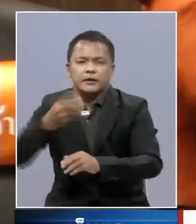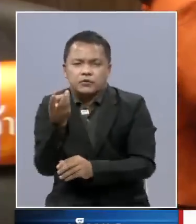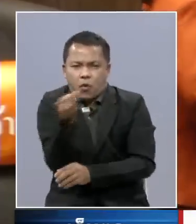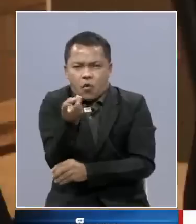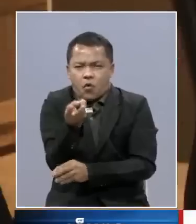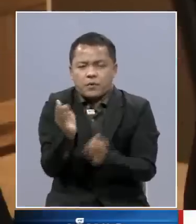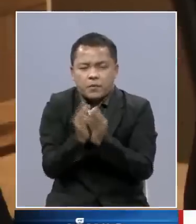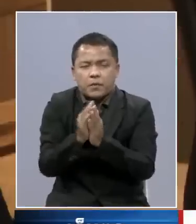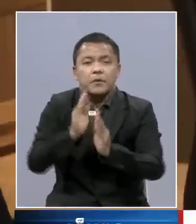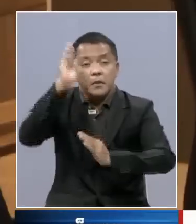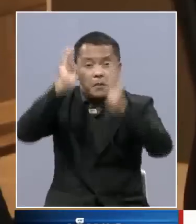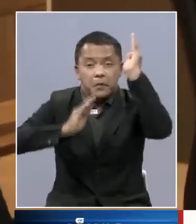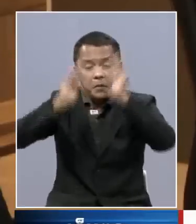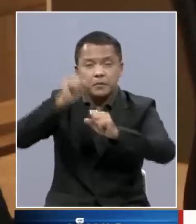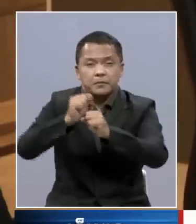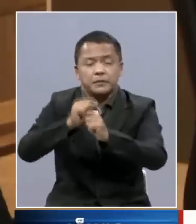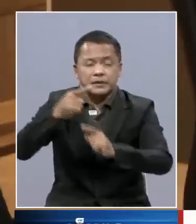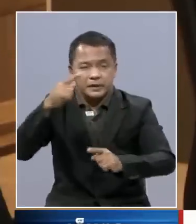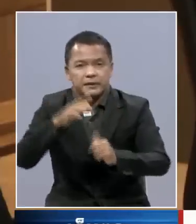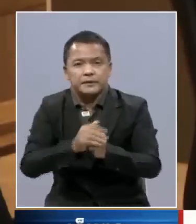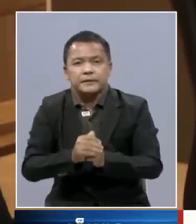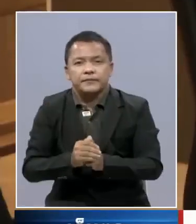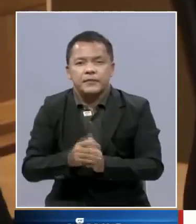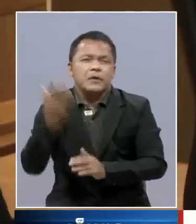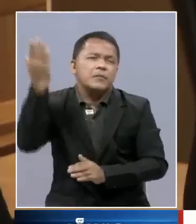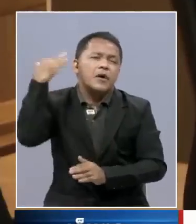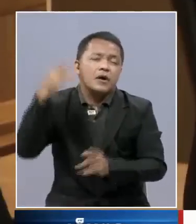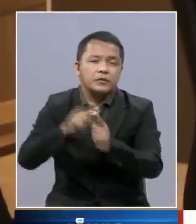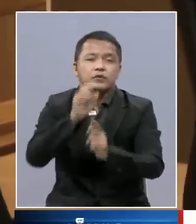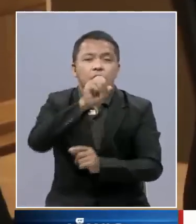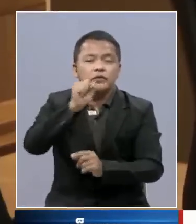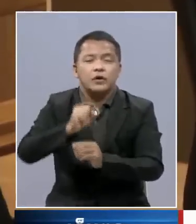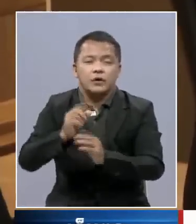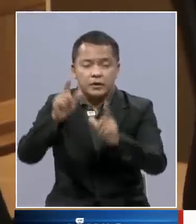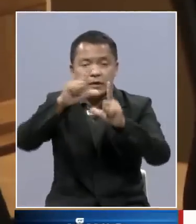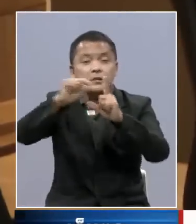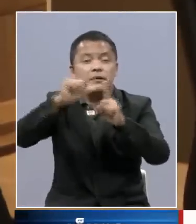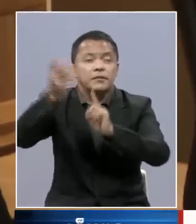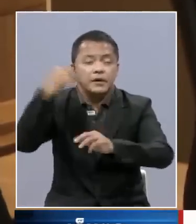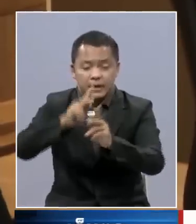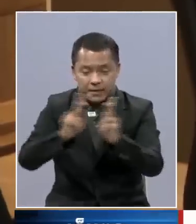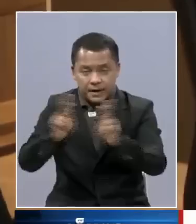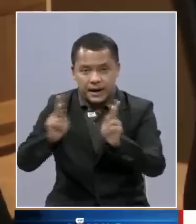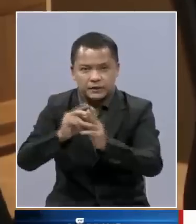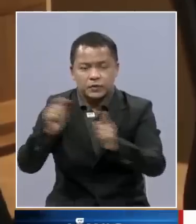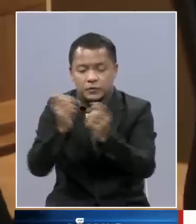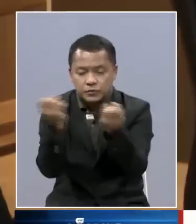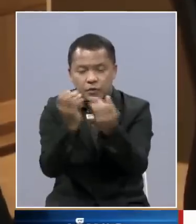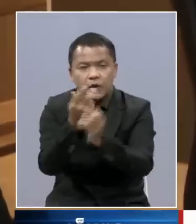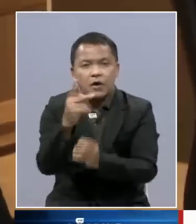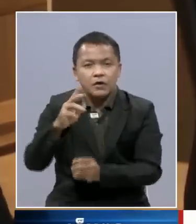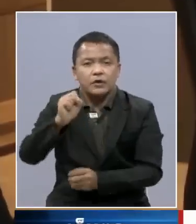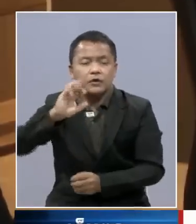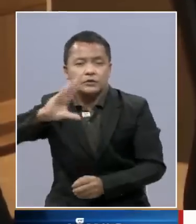นะครับชนะโหวตยติของคุณปิยบุตรแสงกนกกุลเมื่อตอนเป็นสสอนาคตใหม่ที่ขอให้ตั้งกรรมาธิการศึกษาผลกระทบจากคสช.